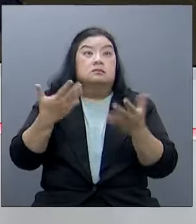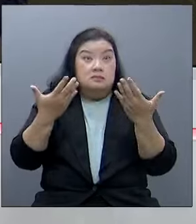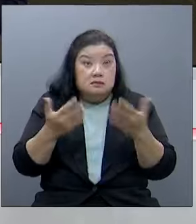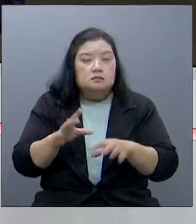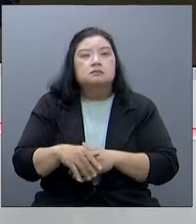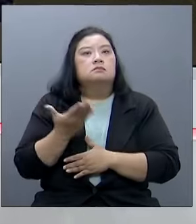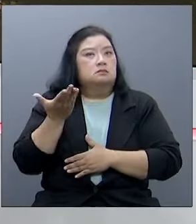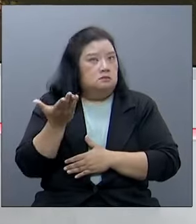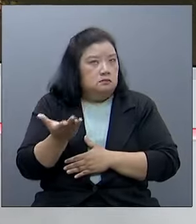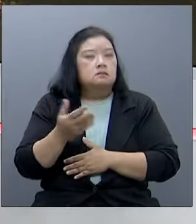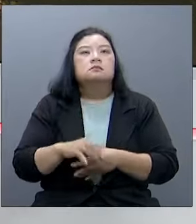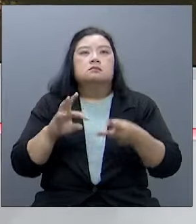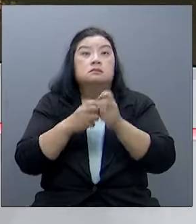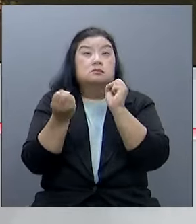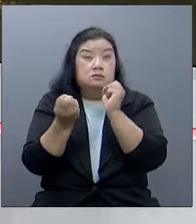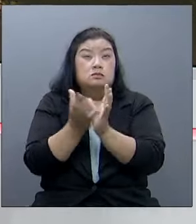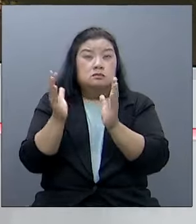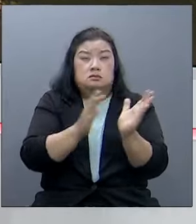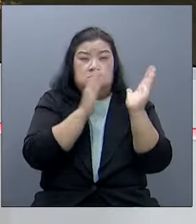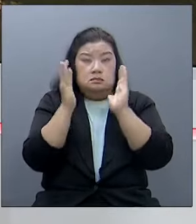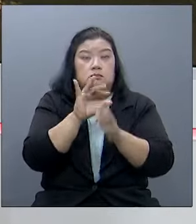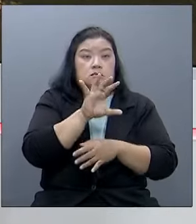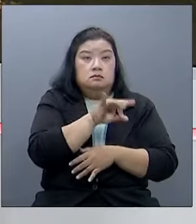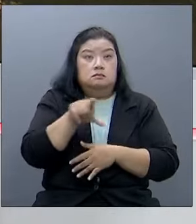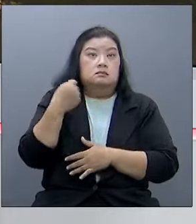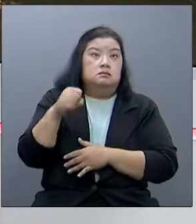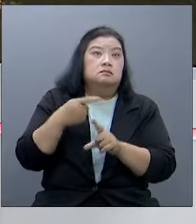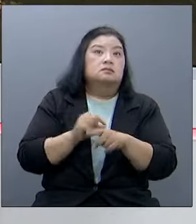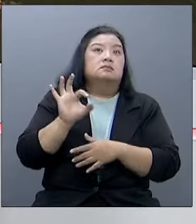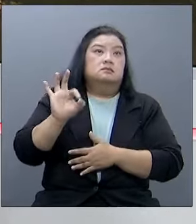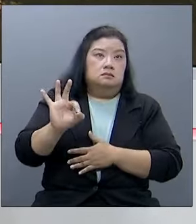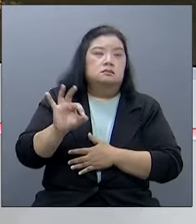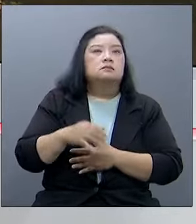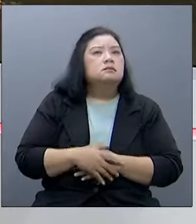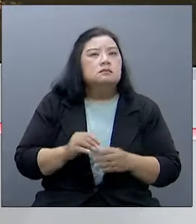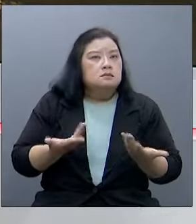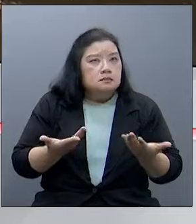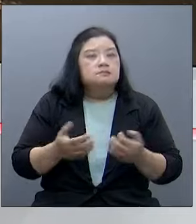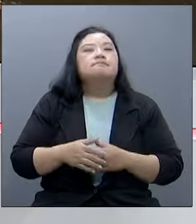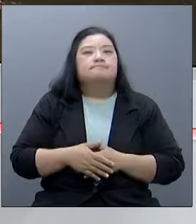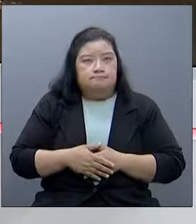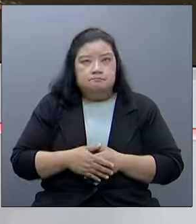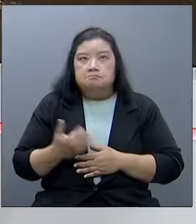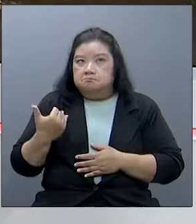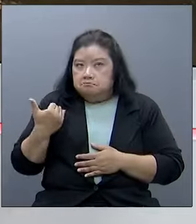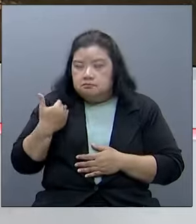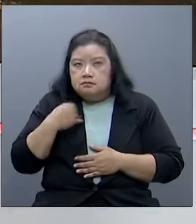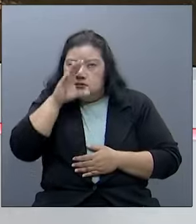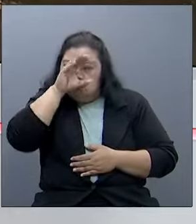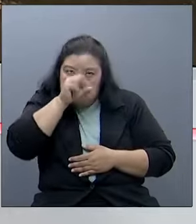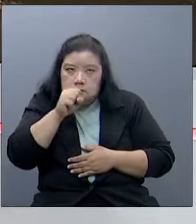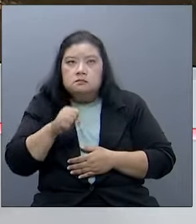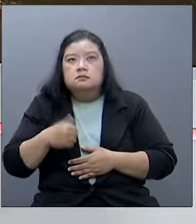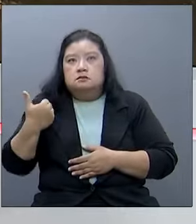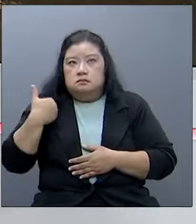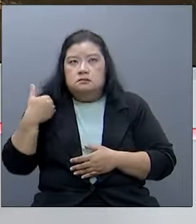องย่อมความกดอากาศตำใช่วงวันที่ 8 ถึ 10 กัยายนที่ผ่านมาอาจาร์เสอรีประมาณการเอาว่ามีฝนตก